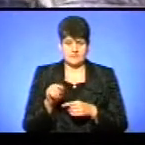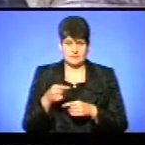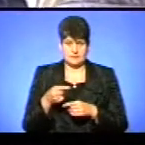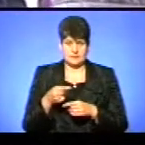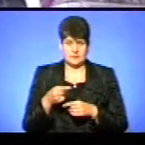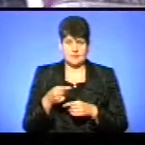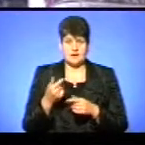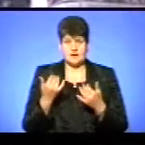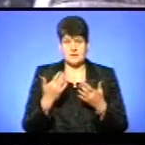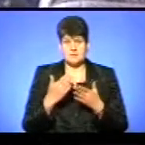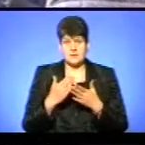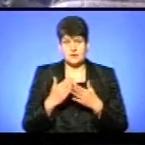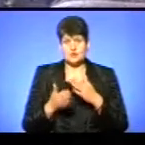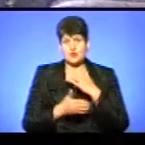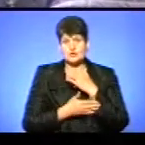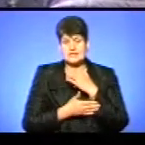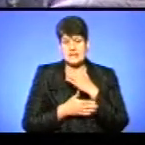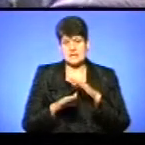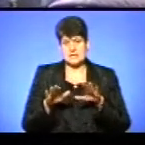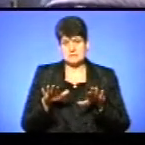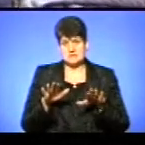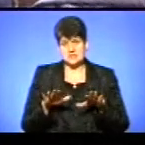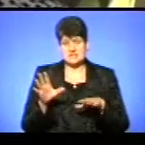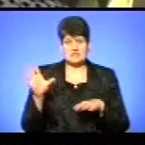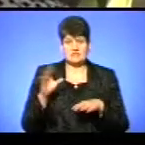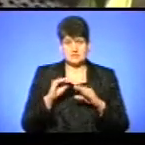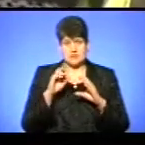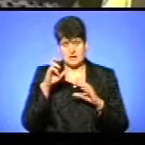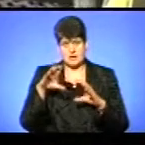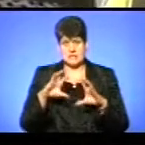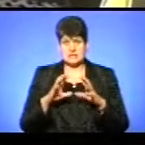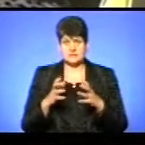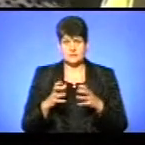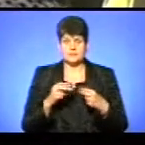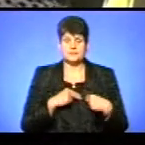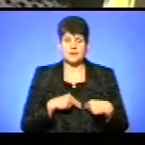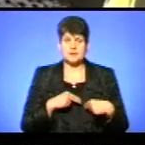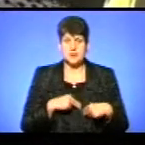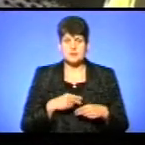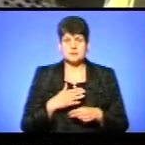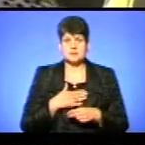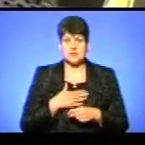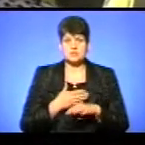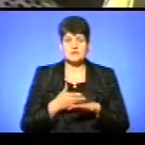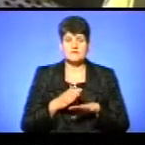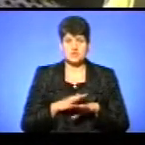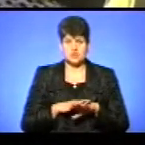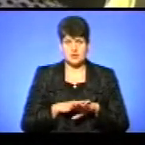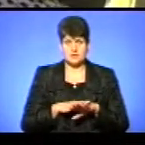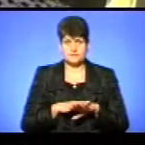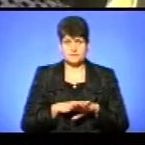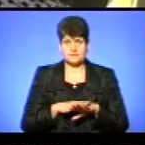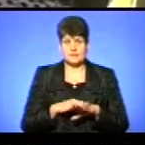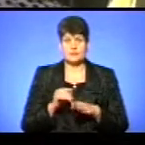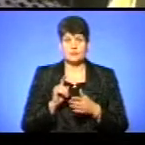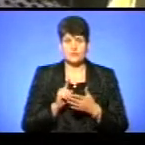але й реально посідають подеколи останні місця і серед країн світу. Праця наша важка і